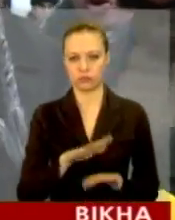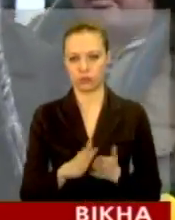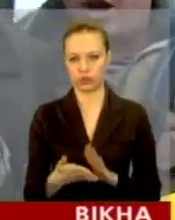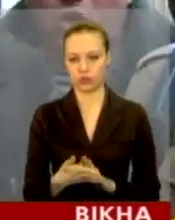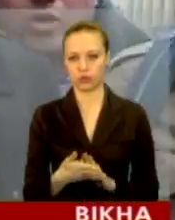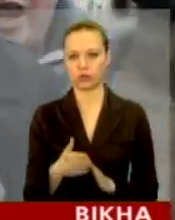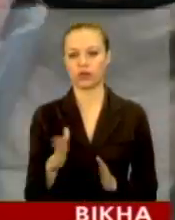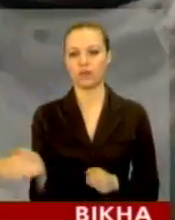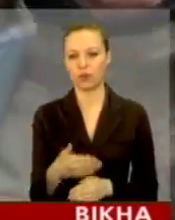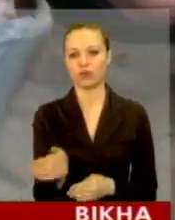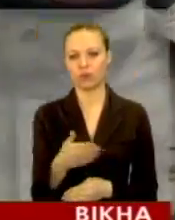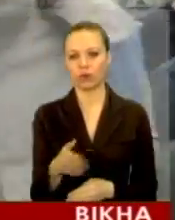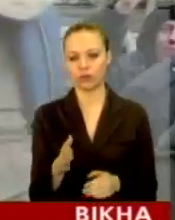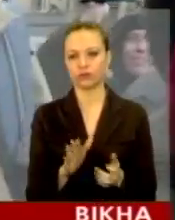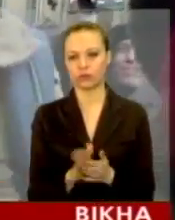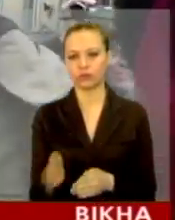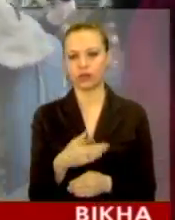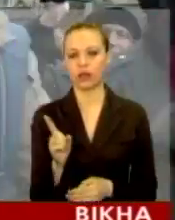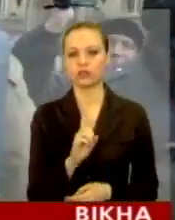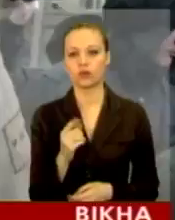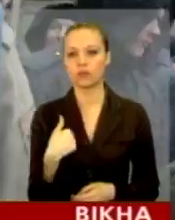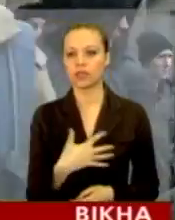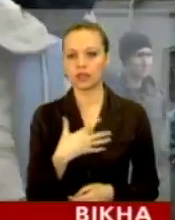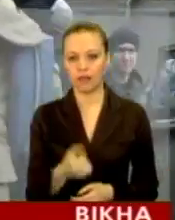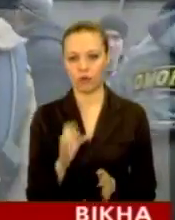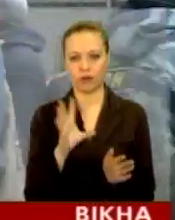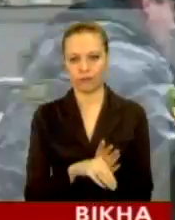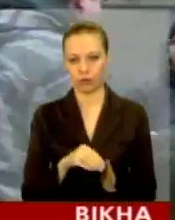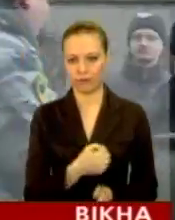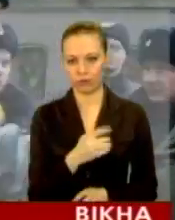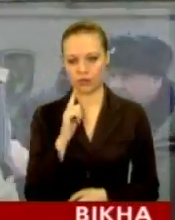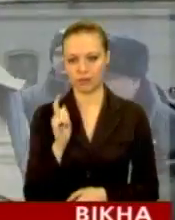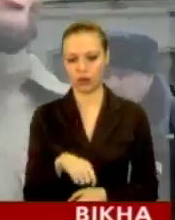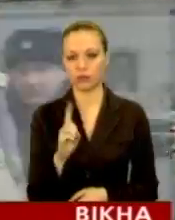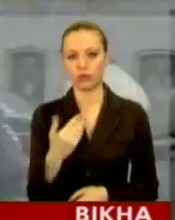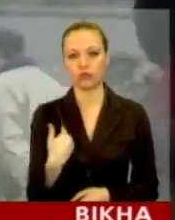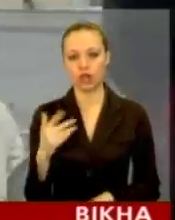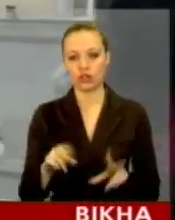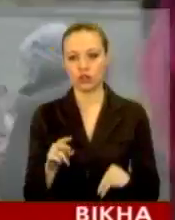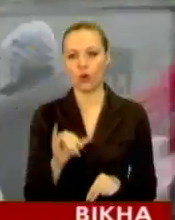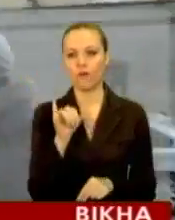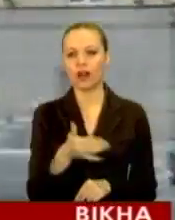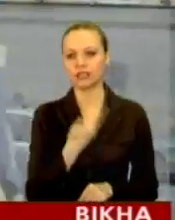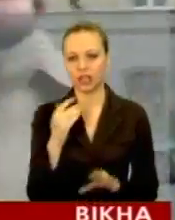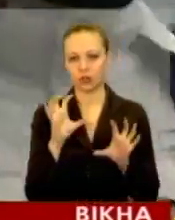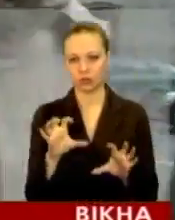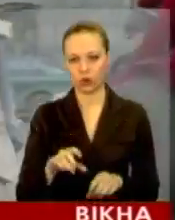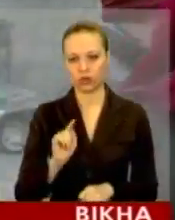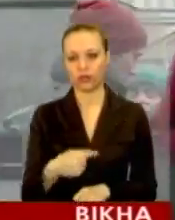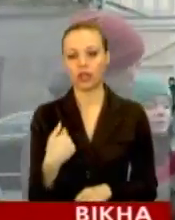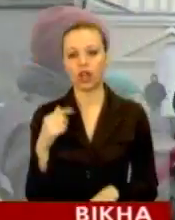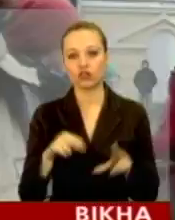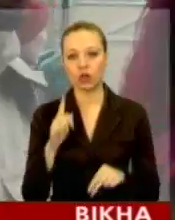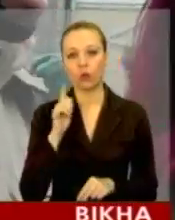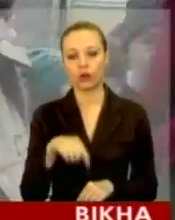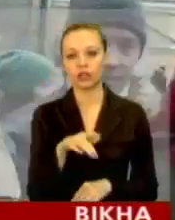позицію. Проходимо граждане, мішаємо там війську в Україну. Тому що я вважаю, що... Нет у вас ніяких законів требувань. Я вважаю, що